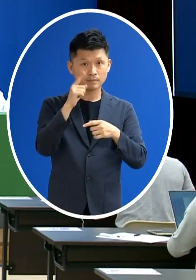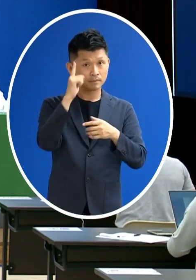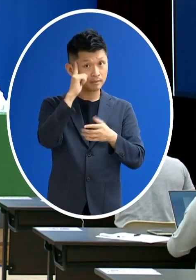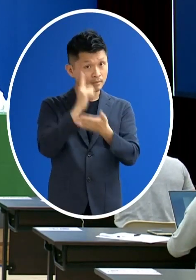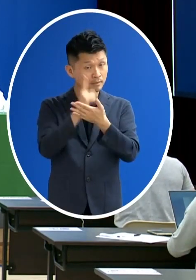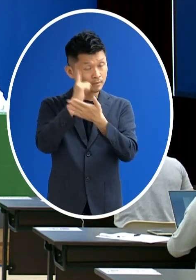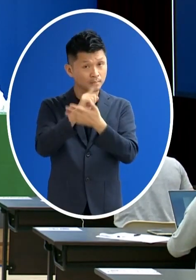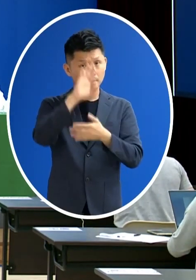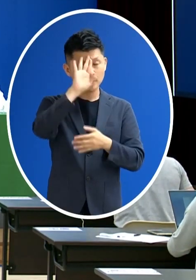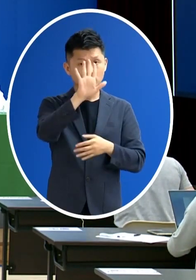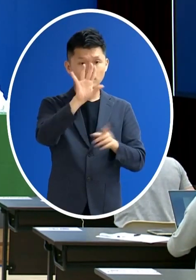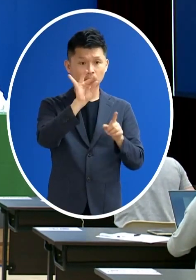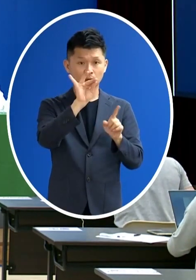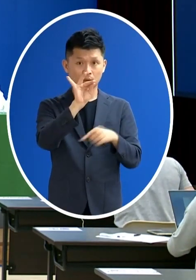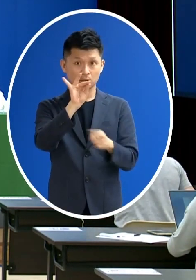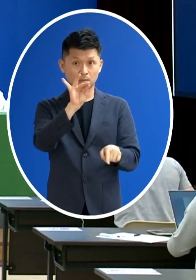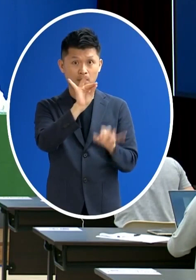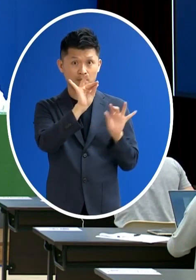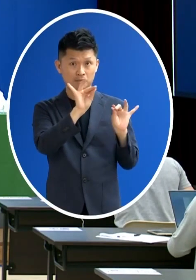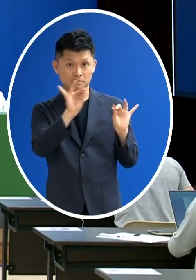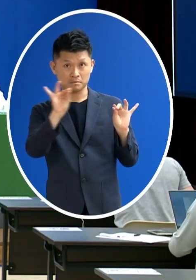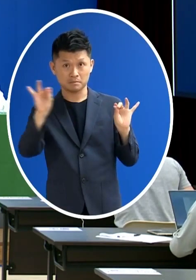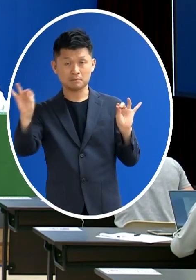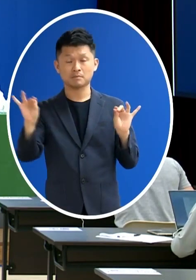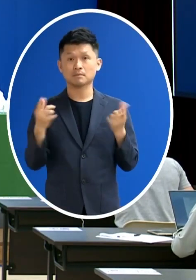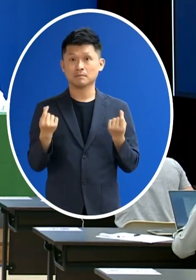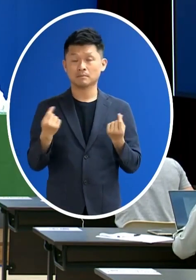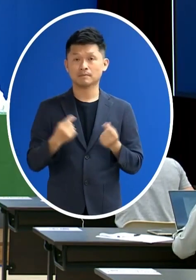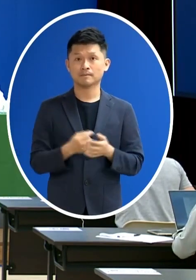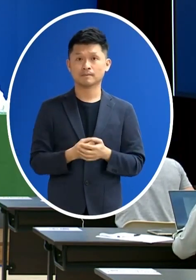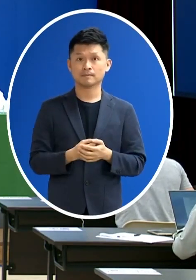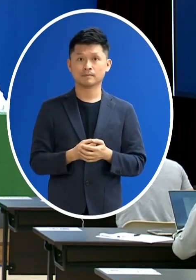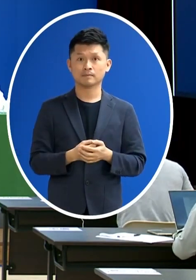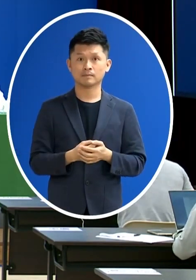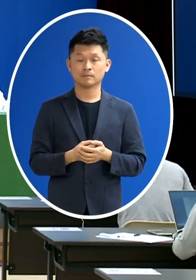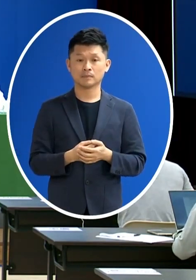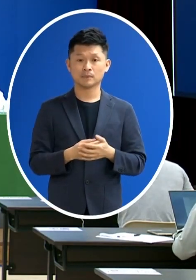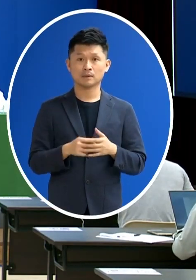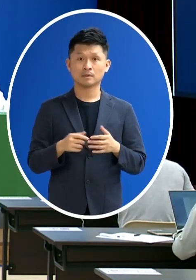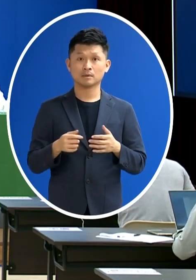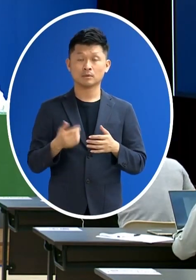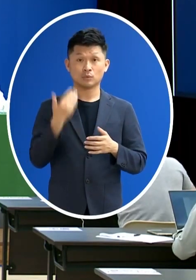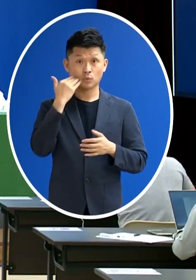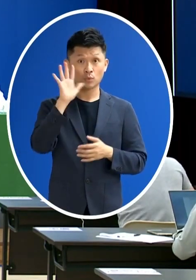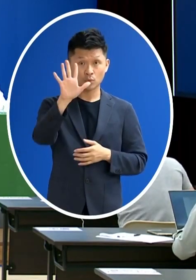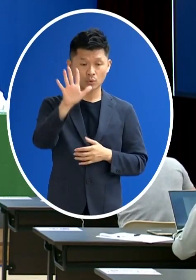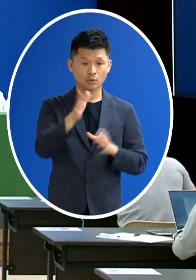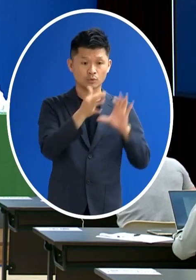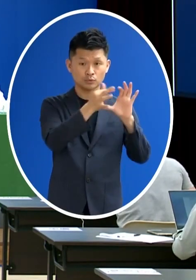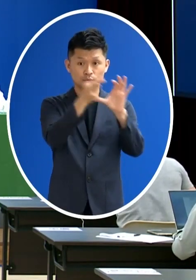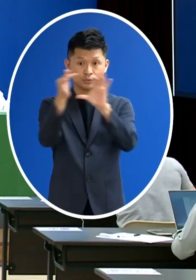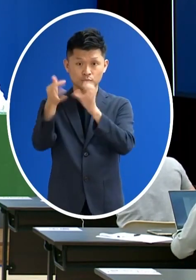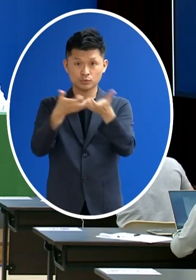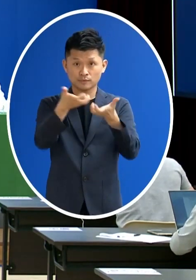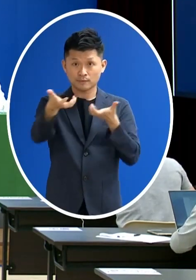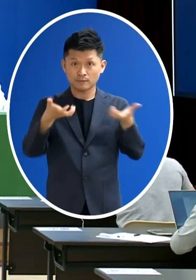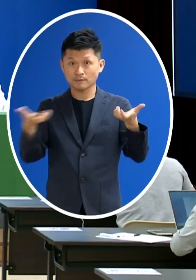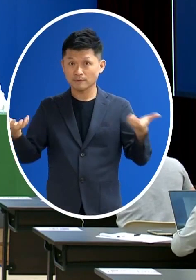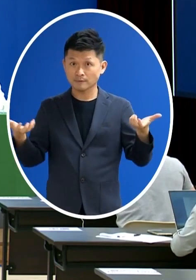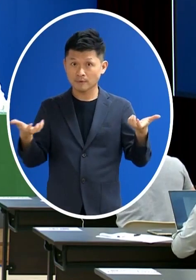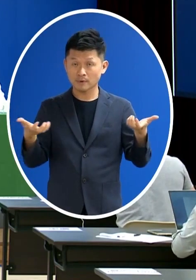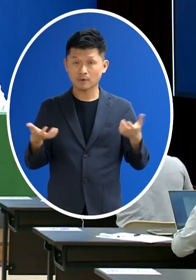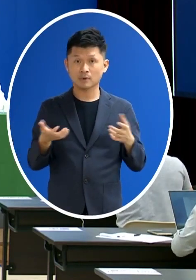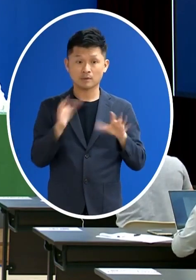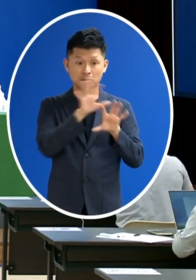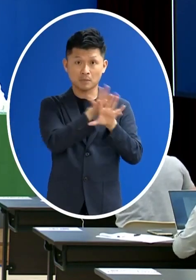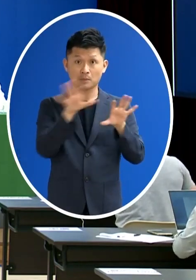第四级。那进入第四级的状况，也会类似现在这种所谓的分区来升级的概念吗？还是有没有可能到时候只